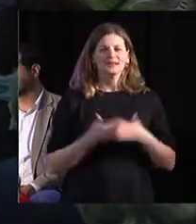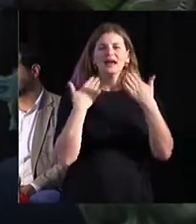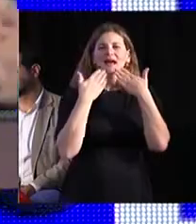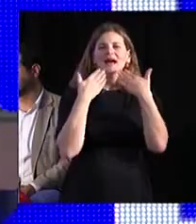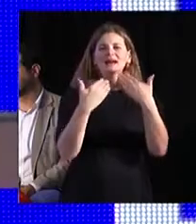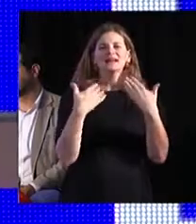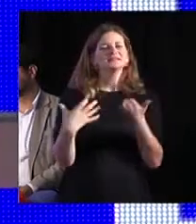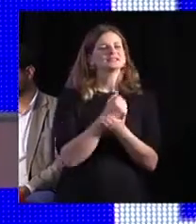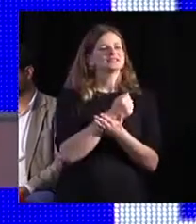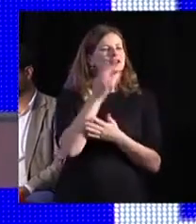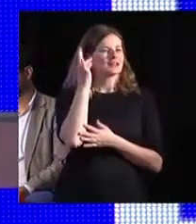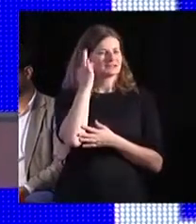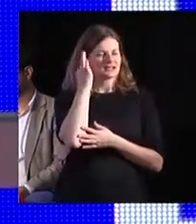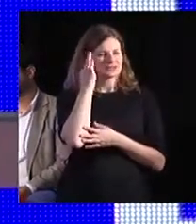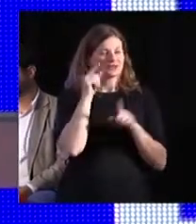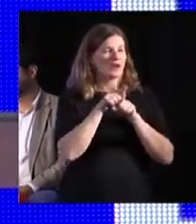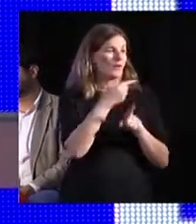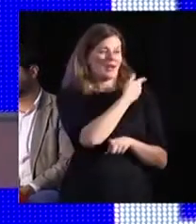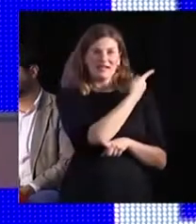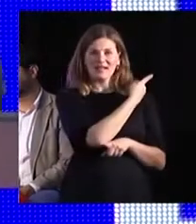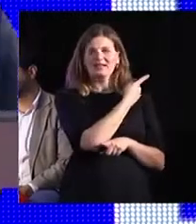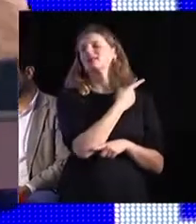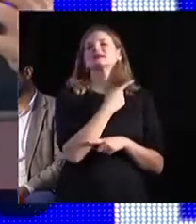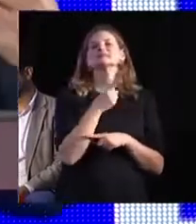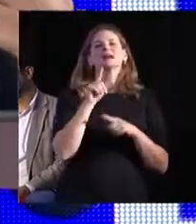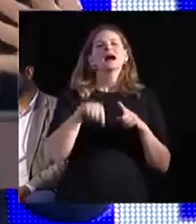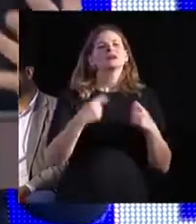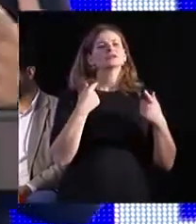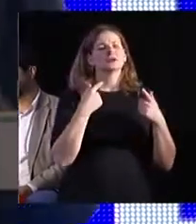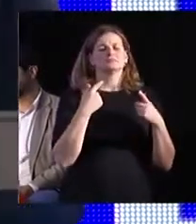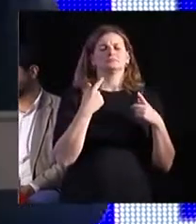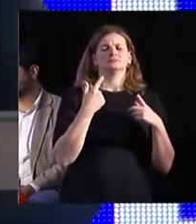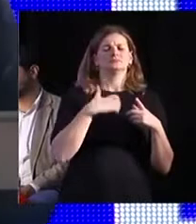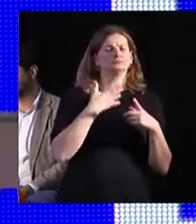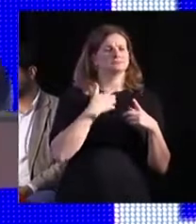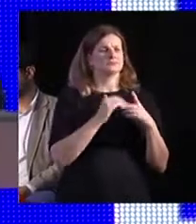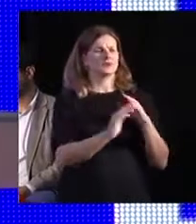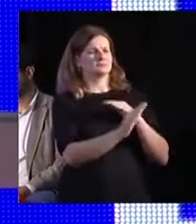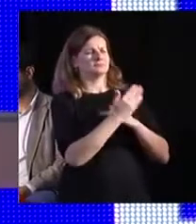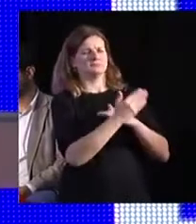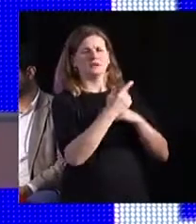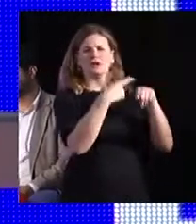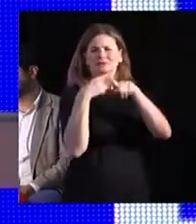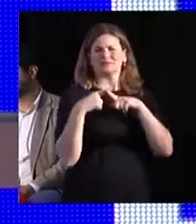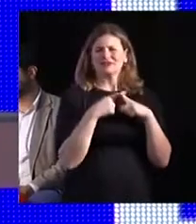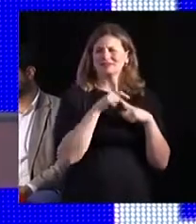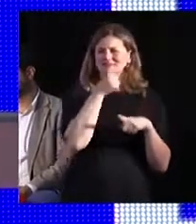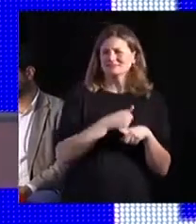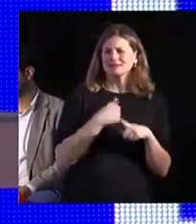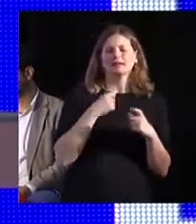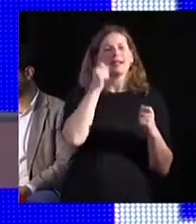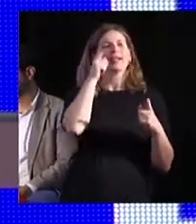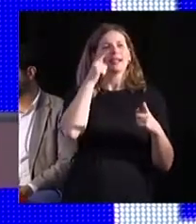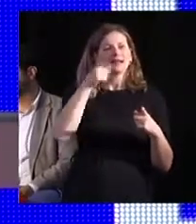Gràcies a totes les dones, que com elles ens heu posat un mirall incòmode que ens fa ser conscients dels